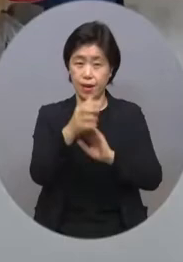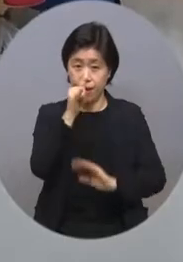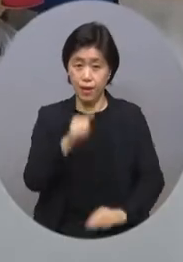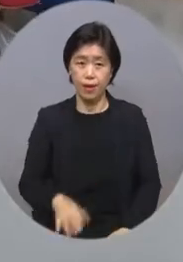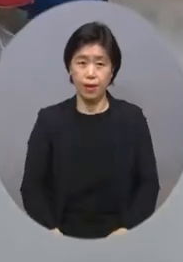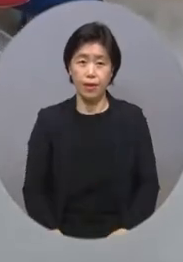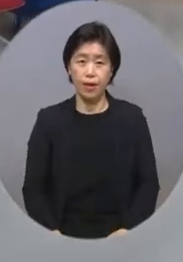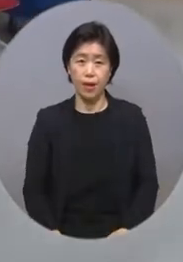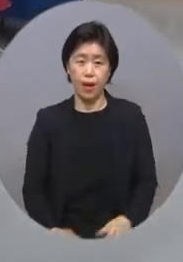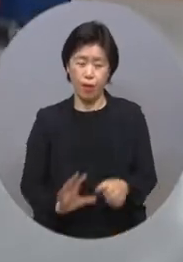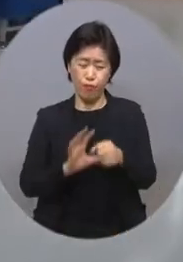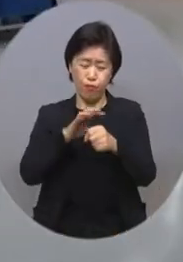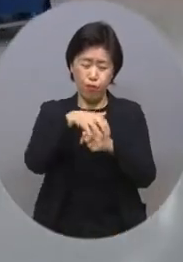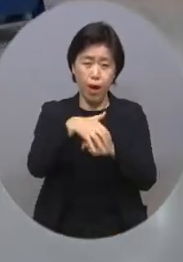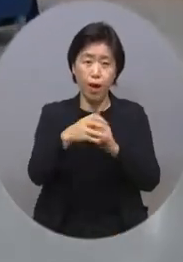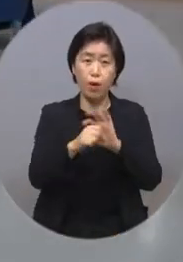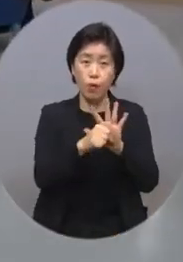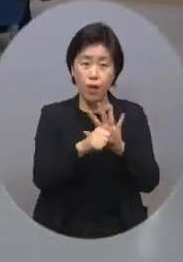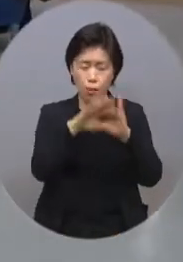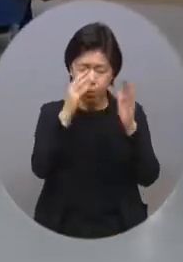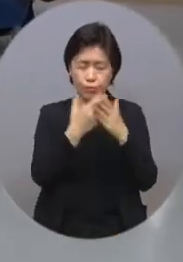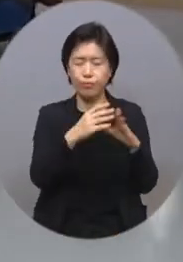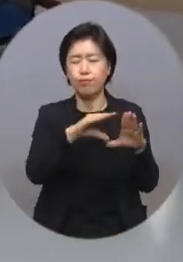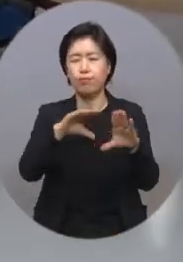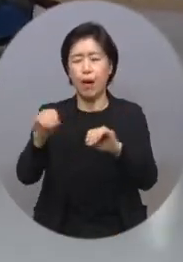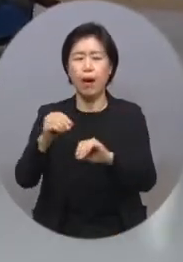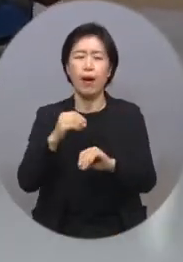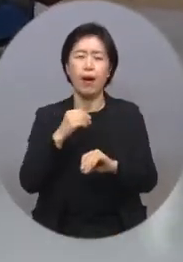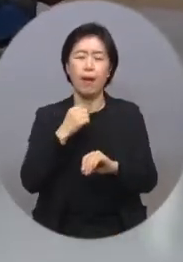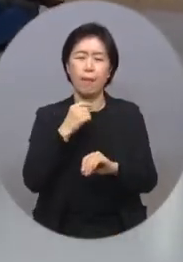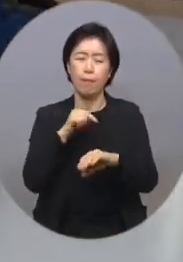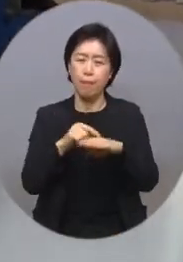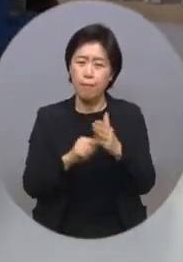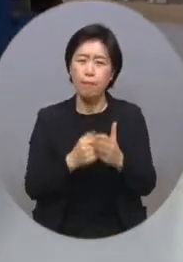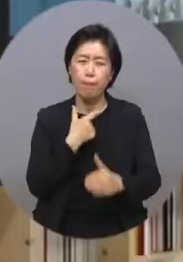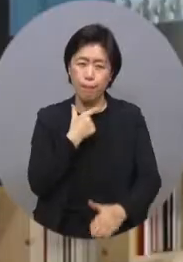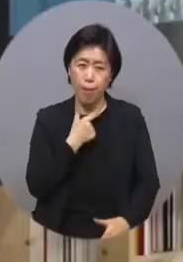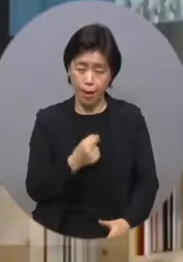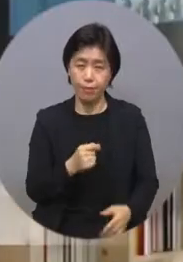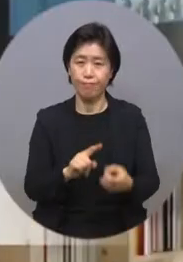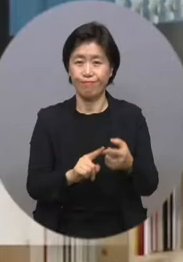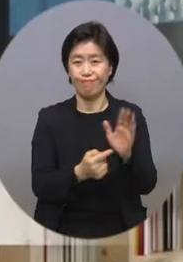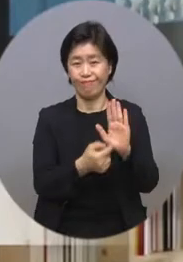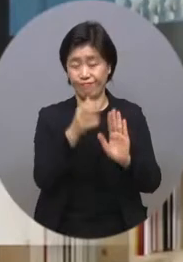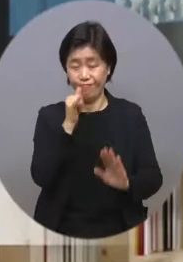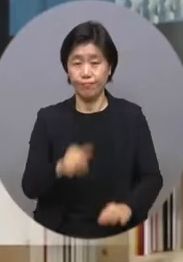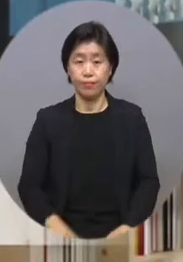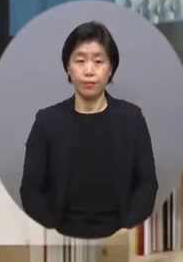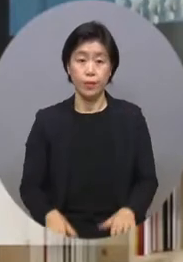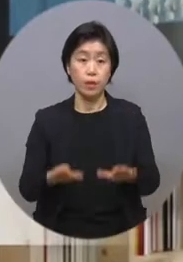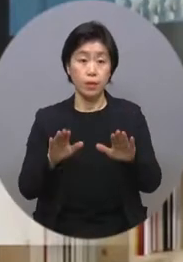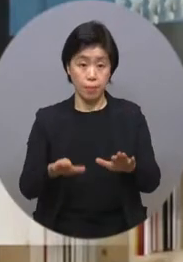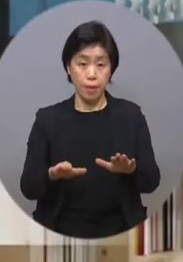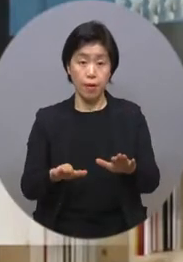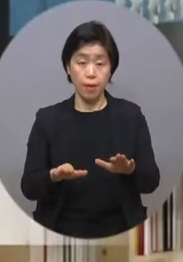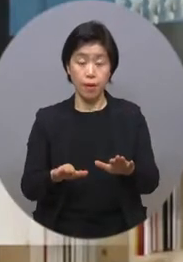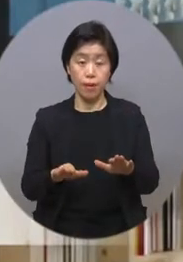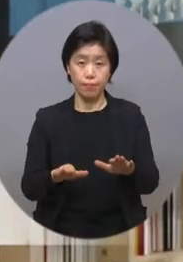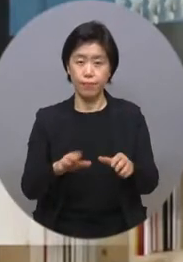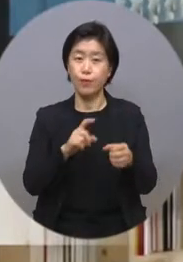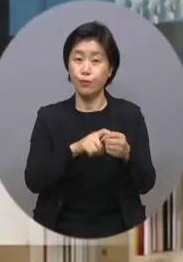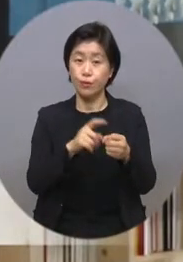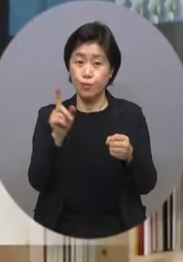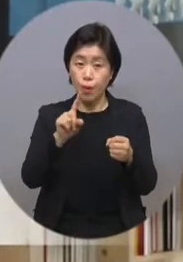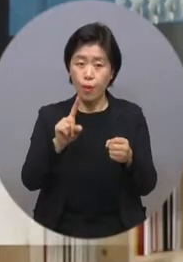머지않아 극복하게 바라는 마음으로 형상화 했습니다 이번 전시의 주제는 코로나 위령